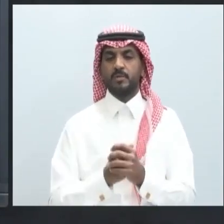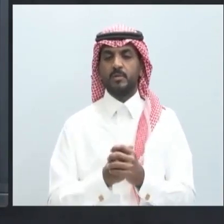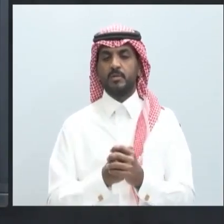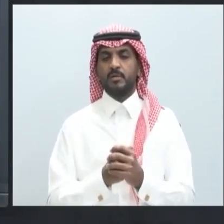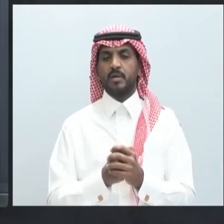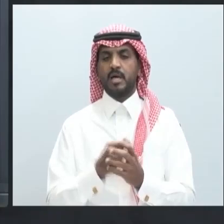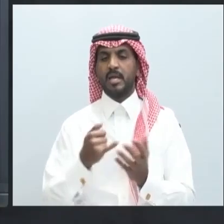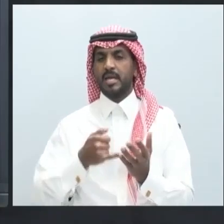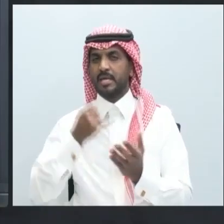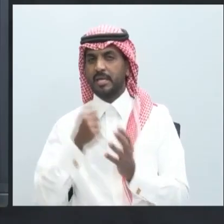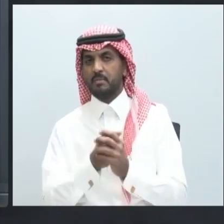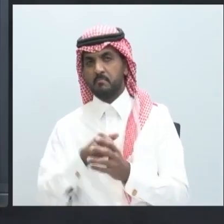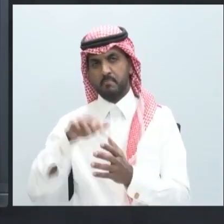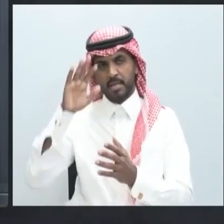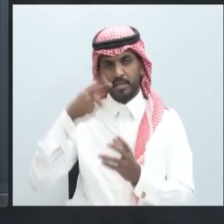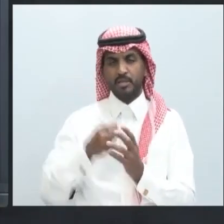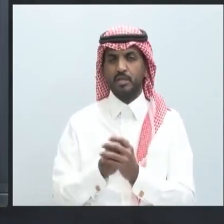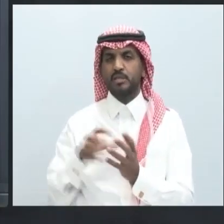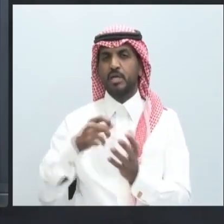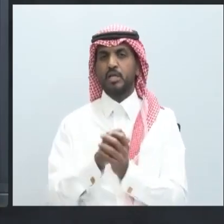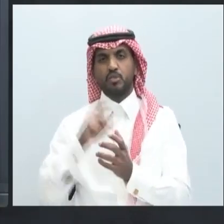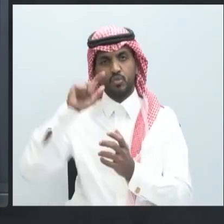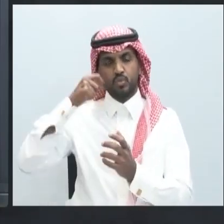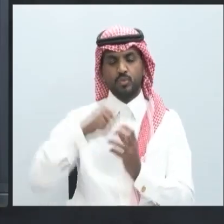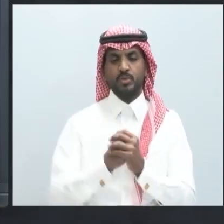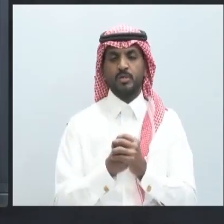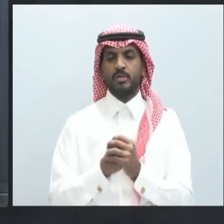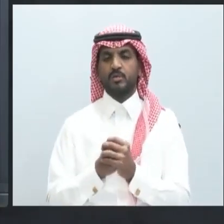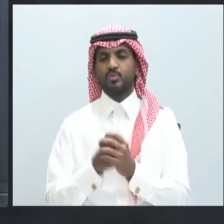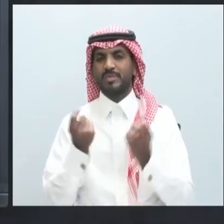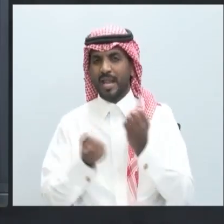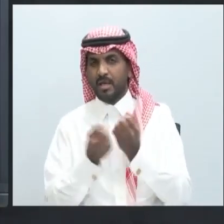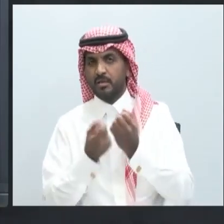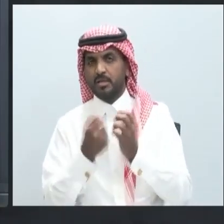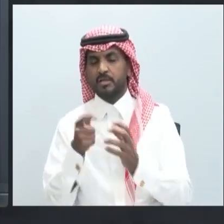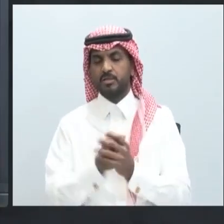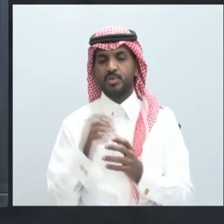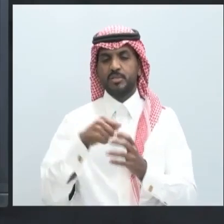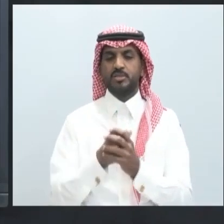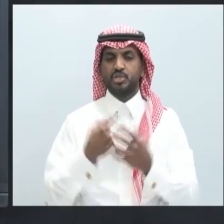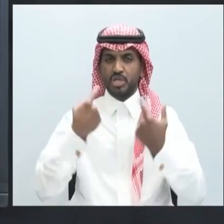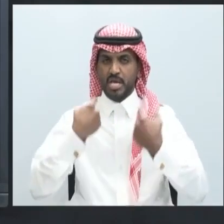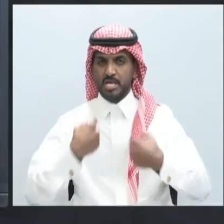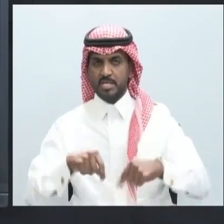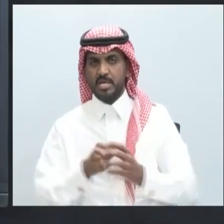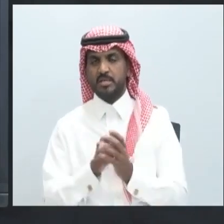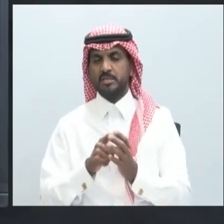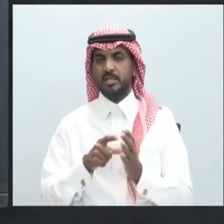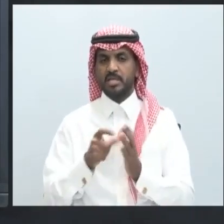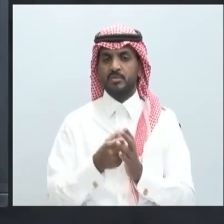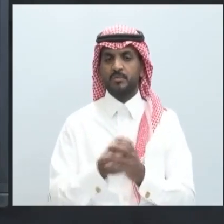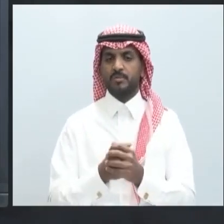كمعلومة لينطلق خلفها جميع ذكور هذه الخليه يقومون بتلقيحها يتواجد داخل جهازها التناسلي ما اسميناه